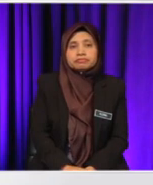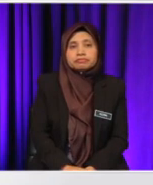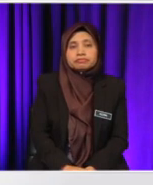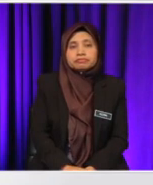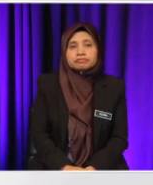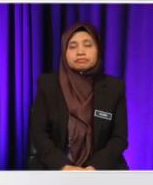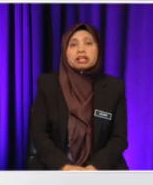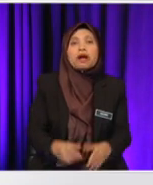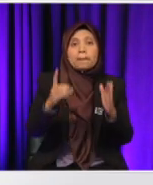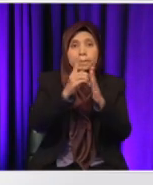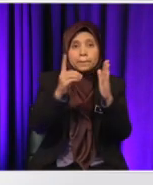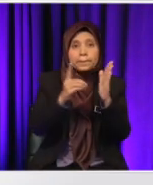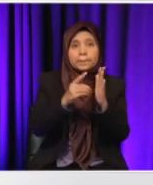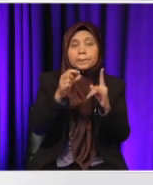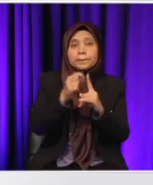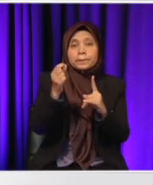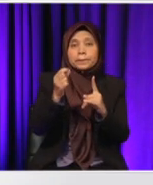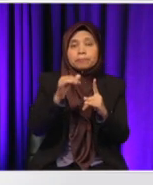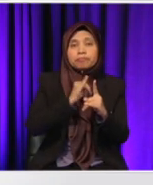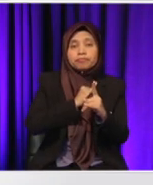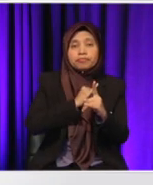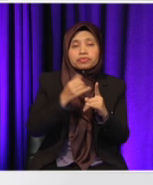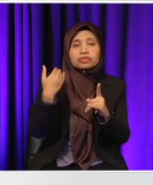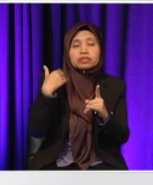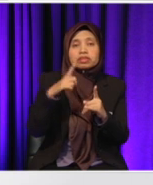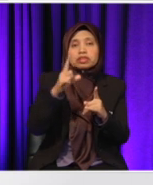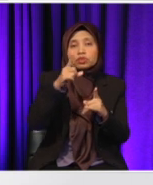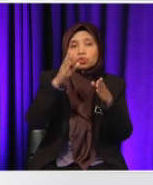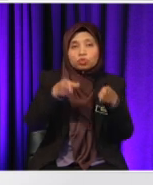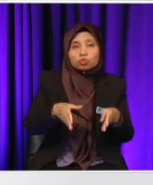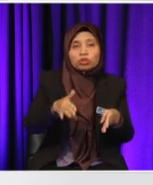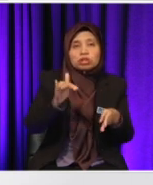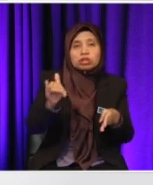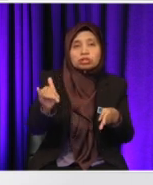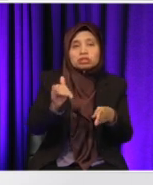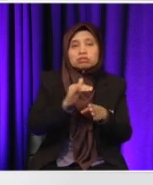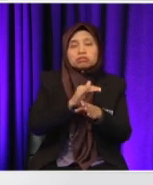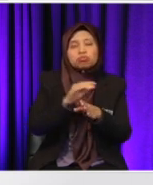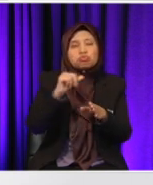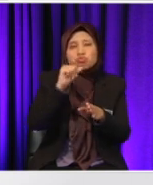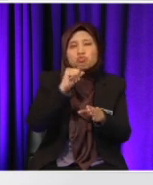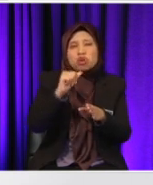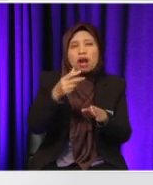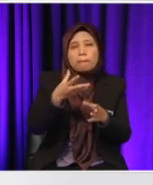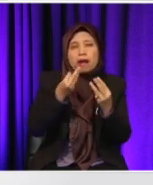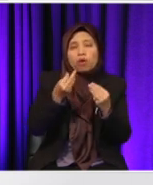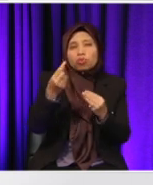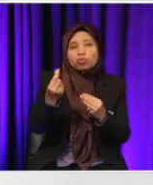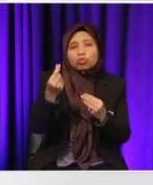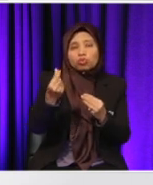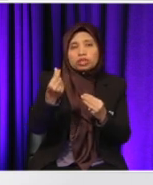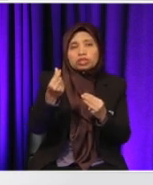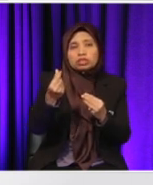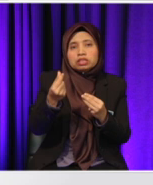berarti kan tayo menunggu pensil orang yang tidak meneliti sebagai contoh pernyataan bahwa